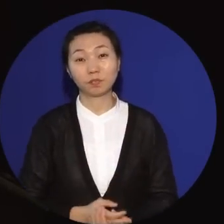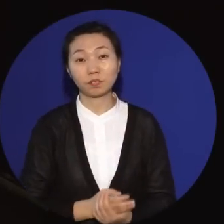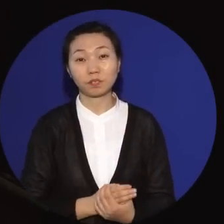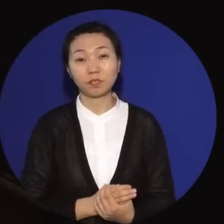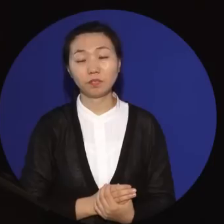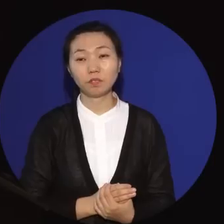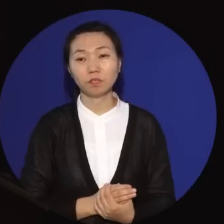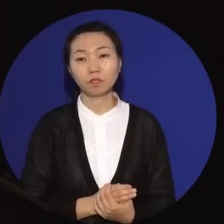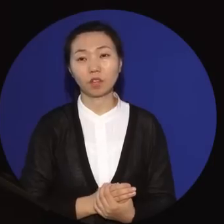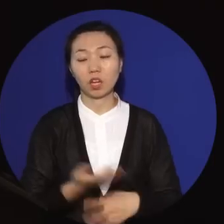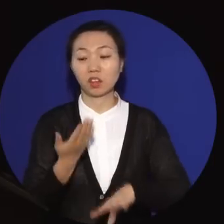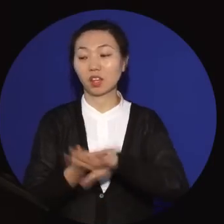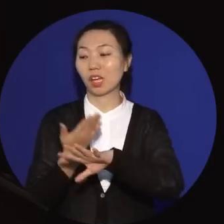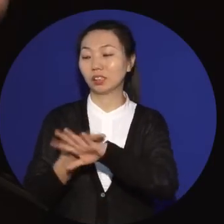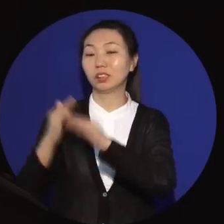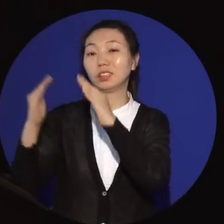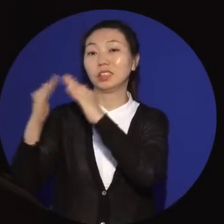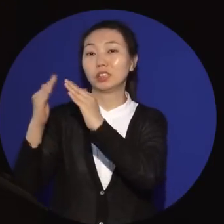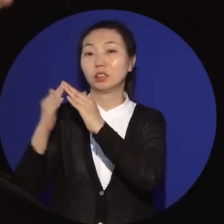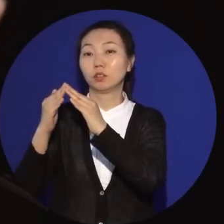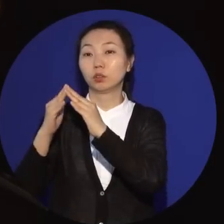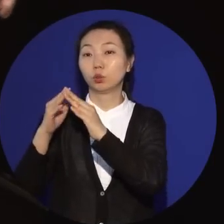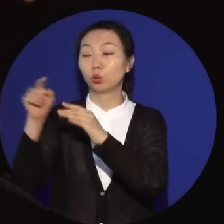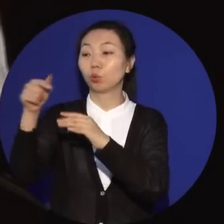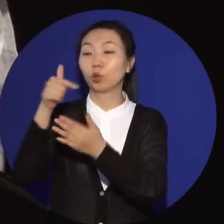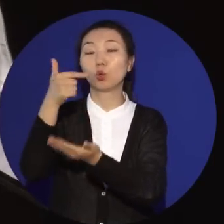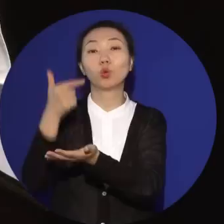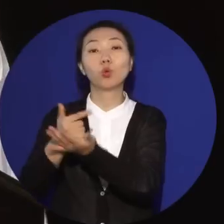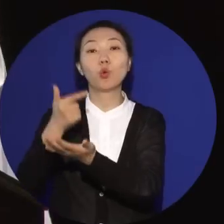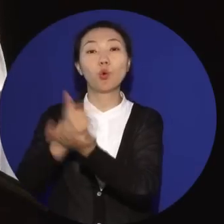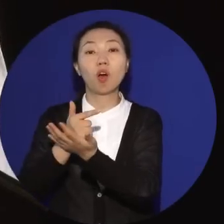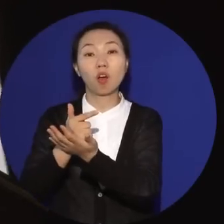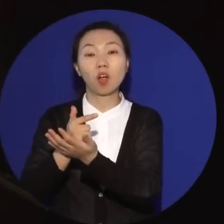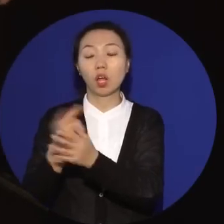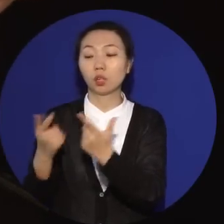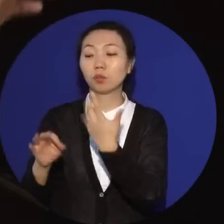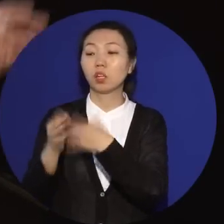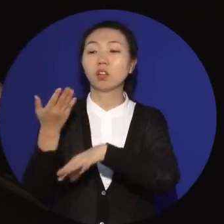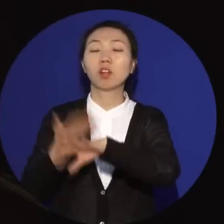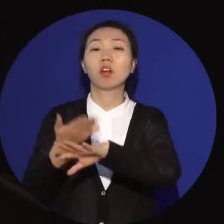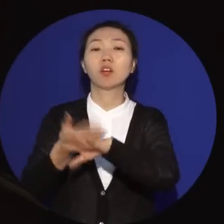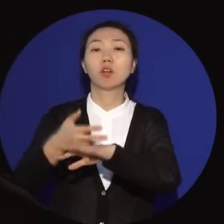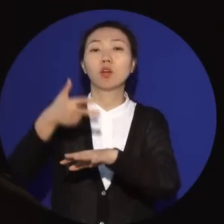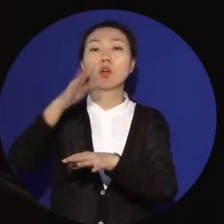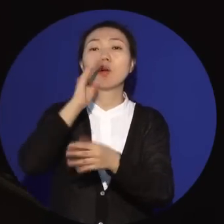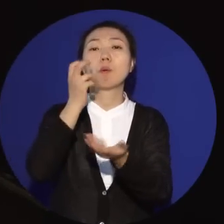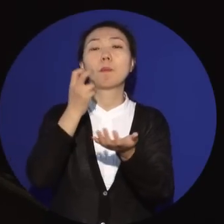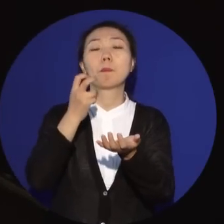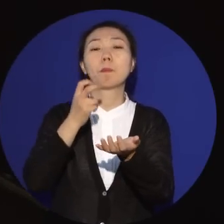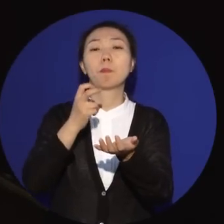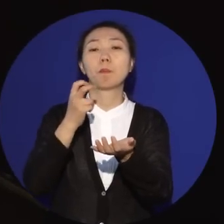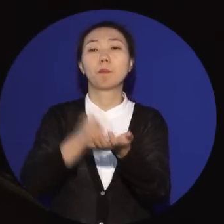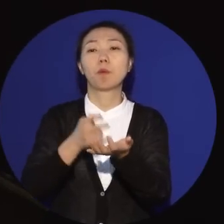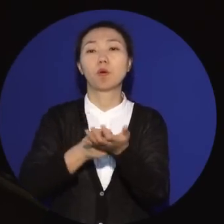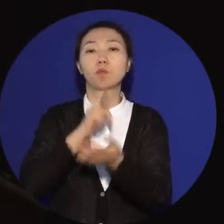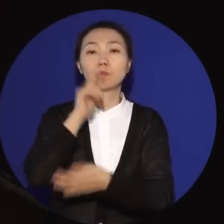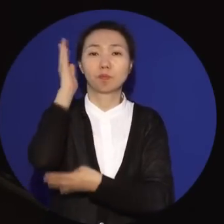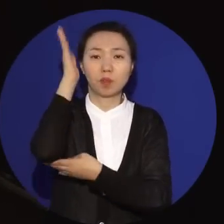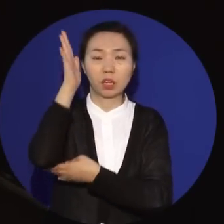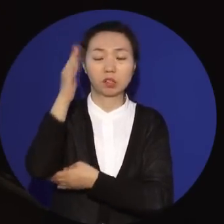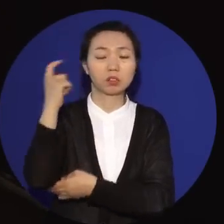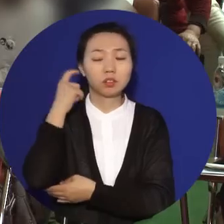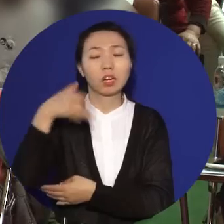되죠. 그럼 딴 집에 어디 요 가까이 살면 요 노원에도 있고 딴 집에 가도 정토에 법문 한 데 있으니 그거가 들었어요.